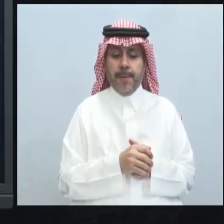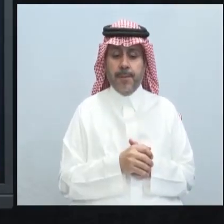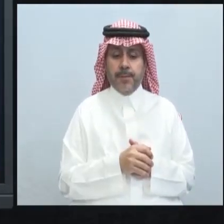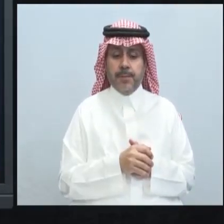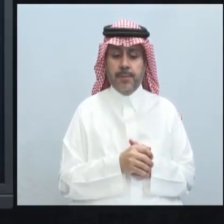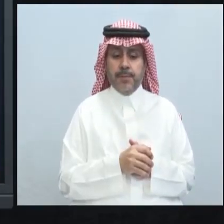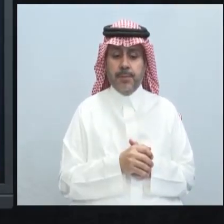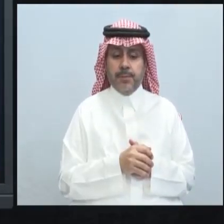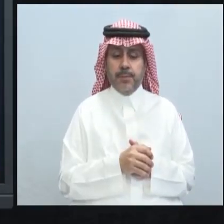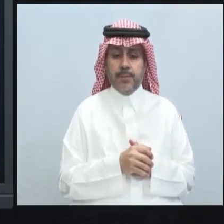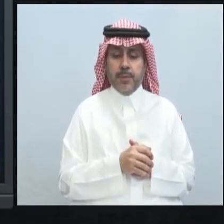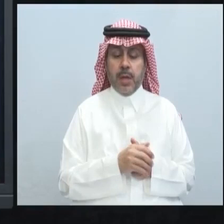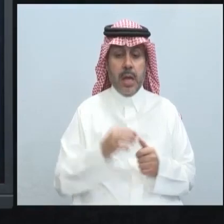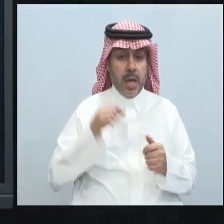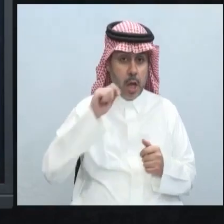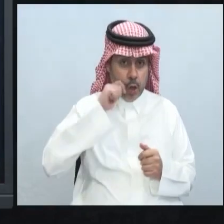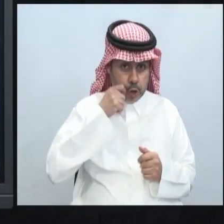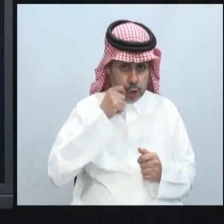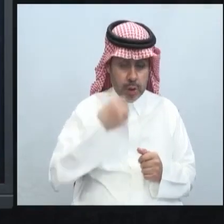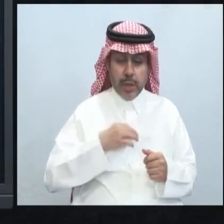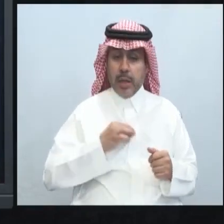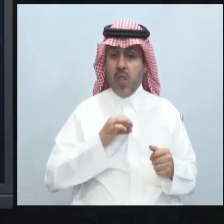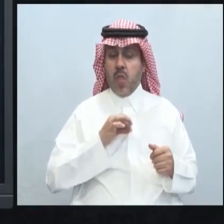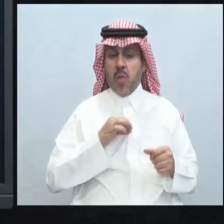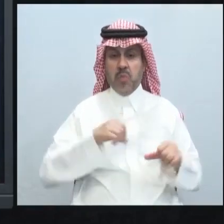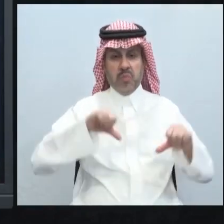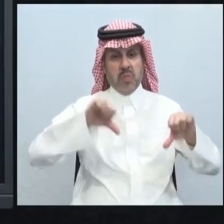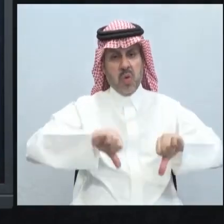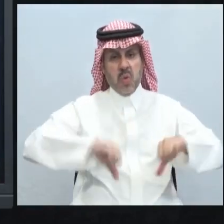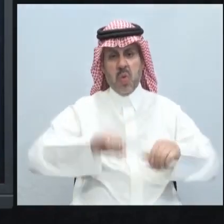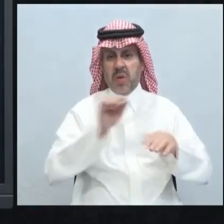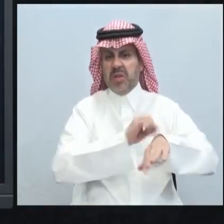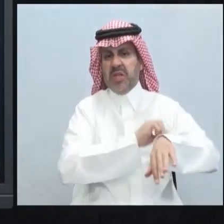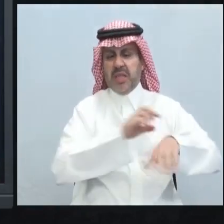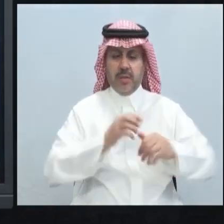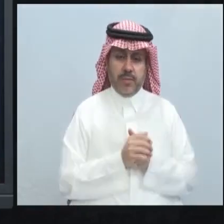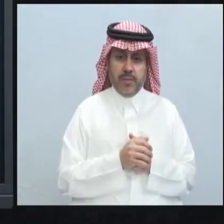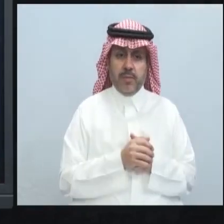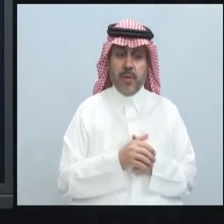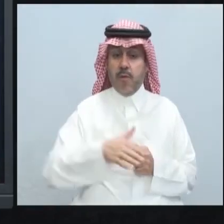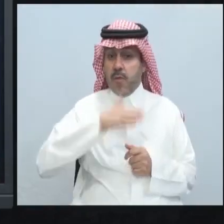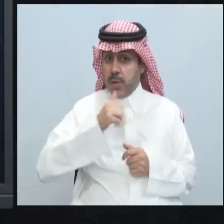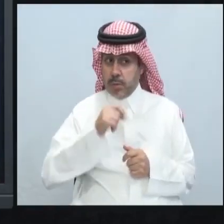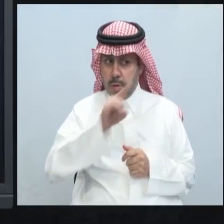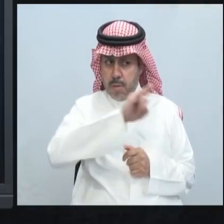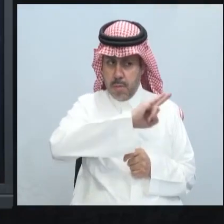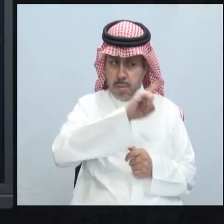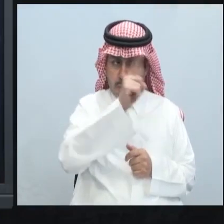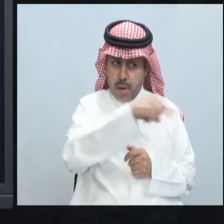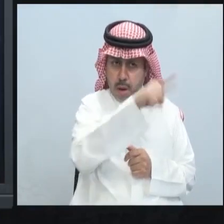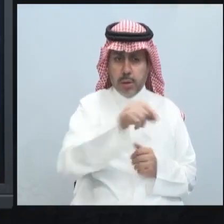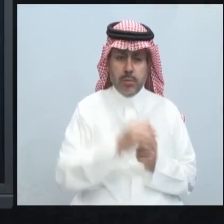يعني كان هذا الرجل يرتدي هذه الثياب الوسخه فانكر عليه النبي صلى الله عليه وسلم